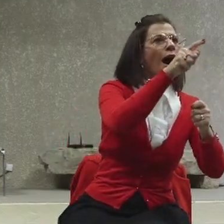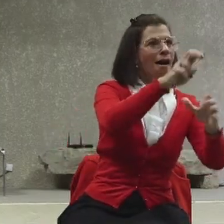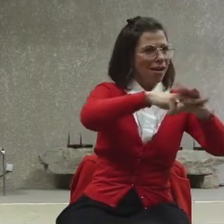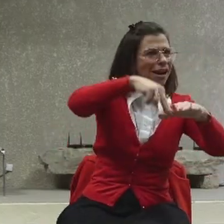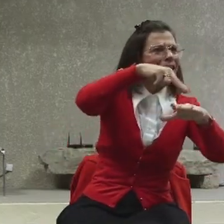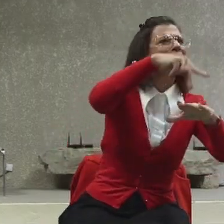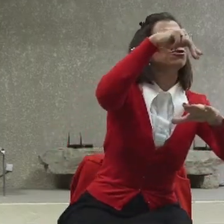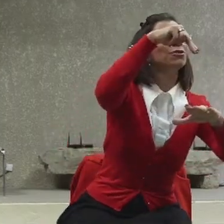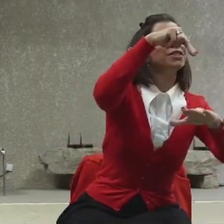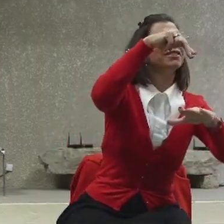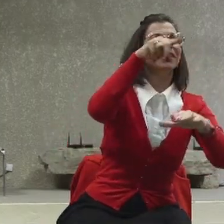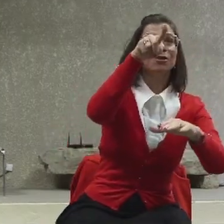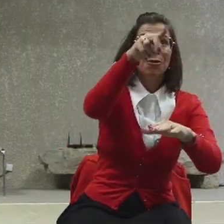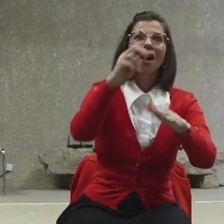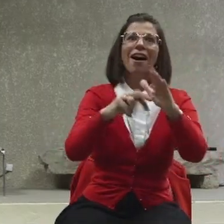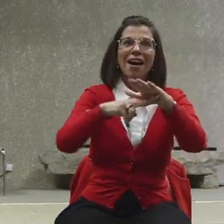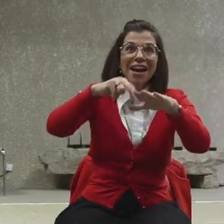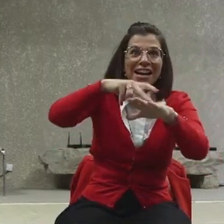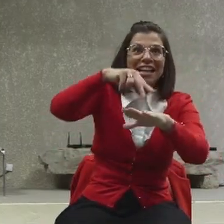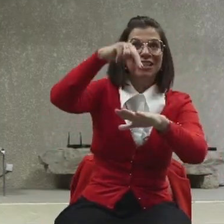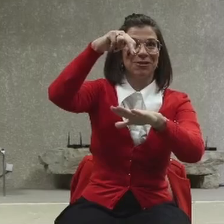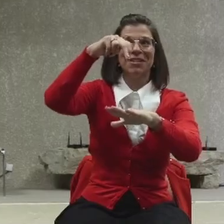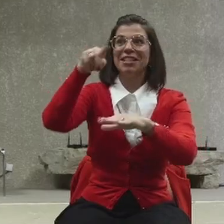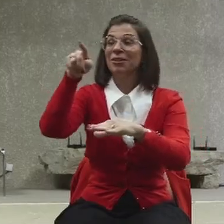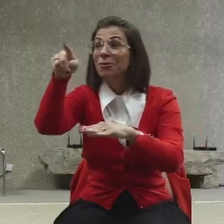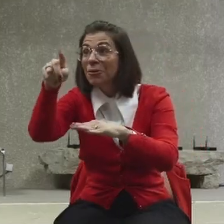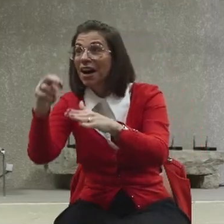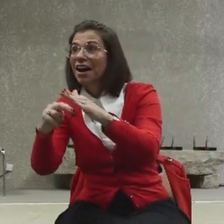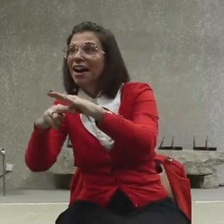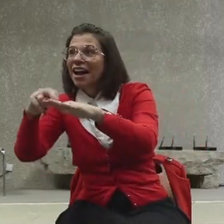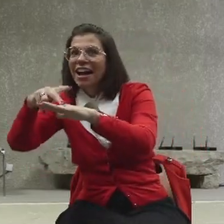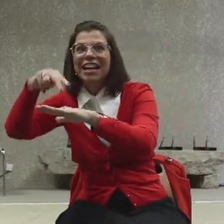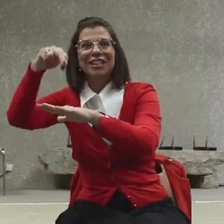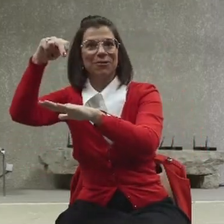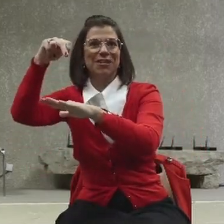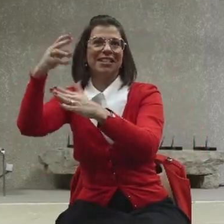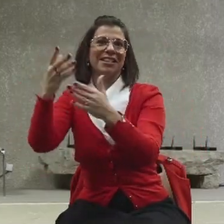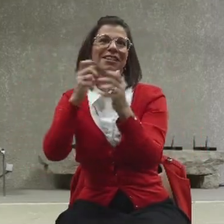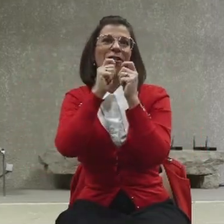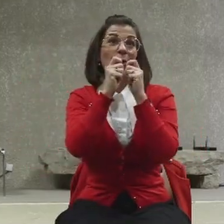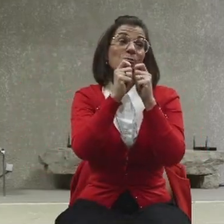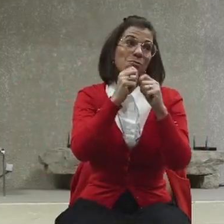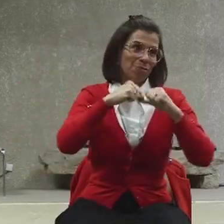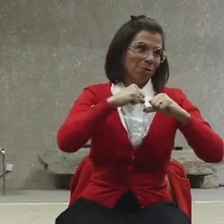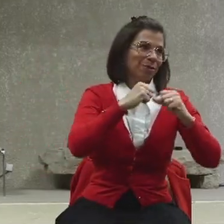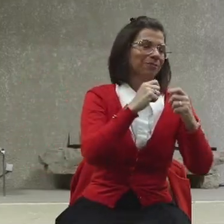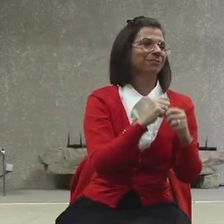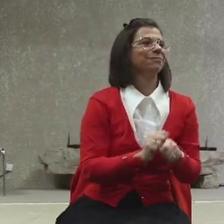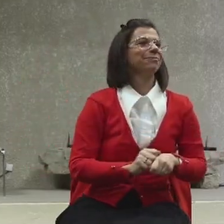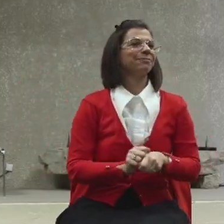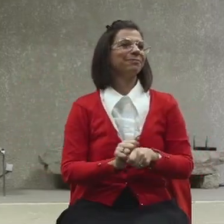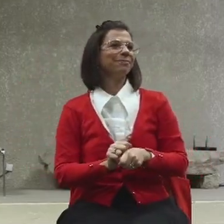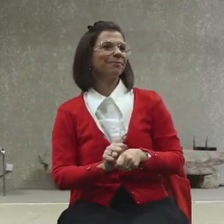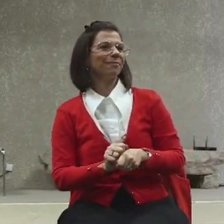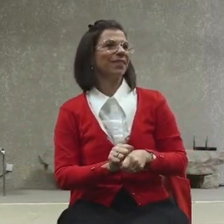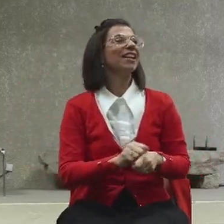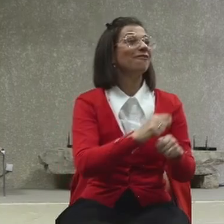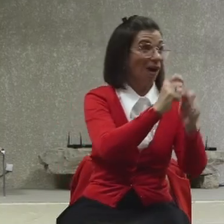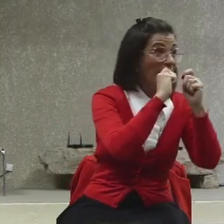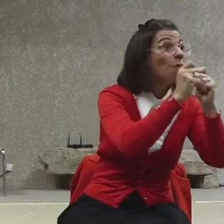lui. Amen. C'est ce que la parole de Dieu nous dit. La vie chrétienne est une vie de